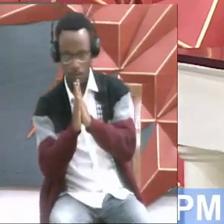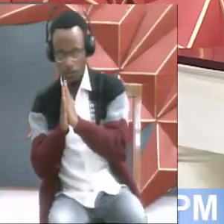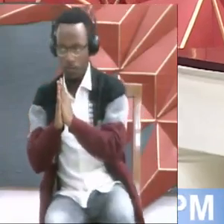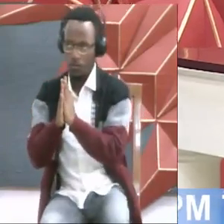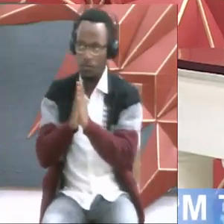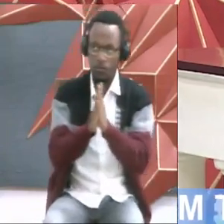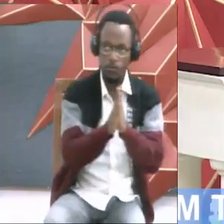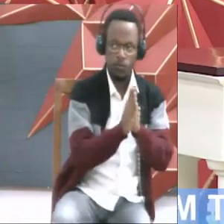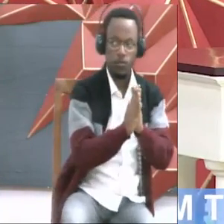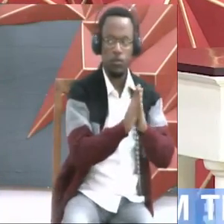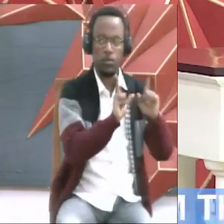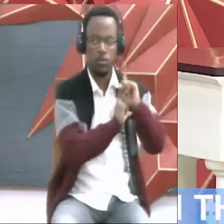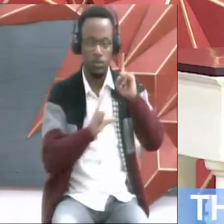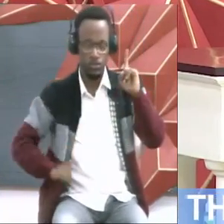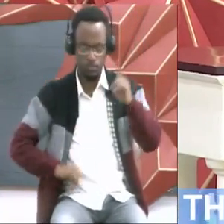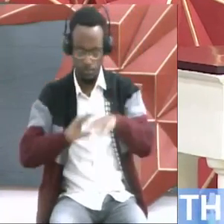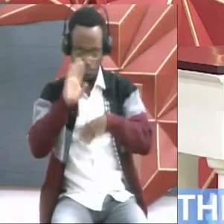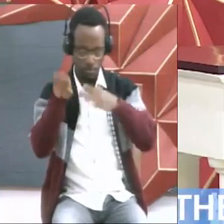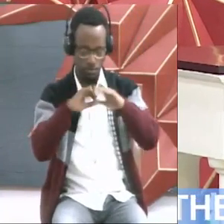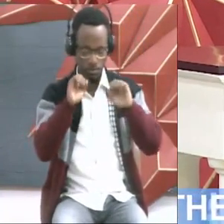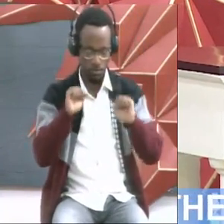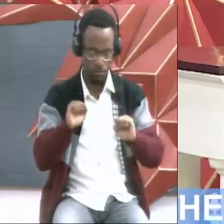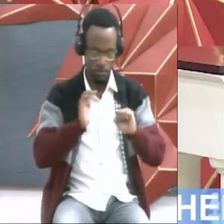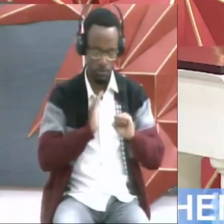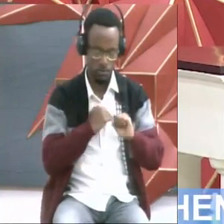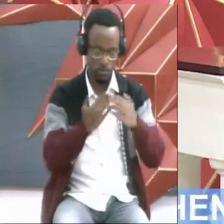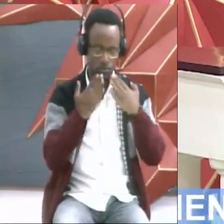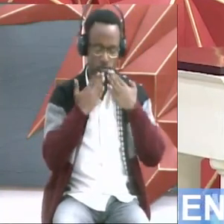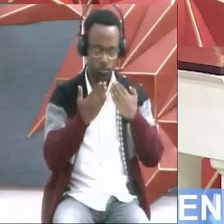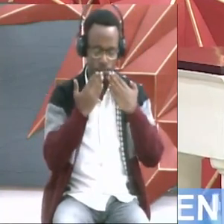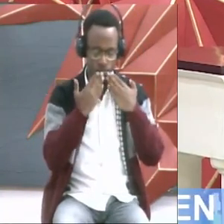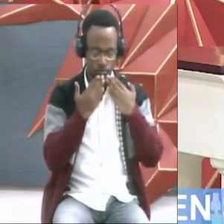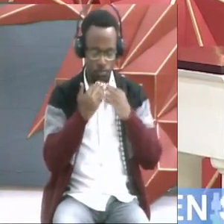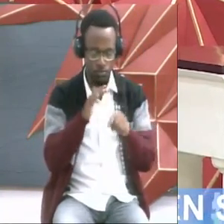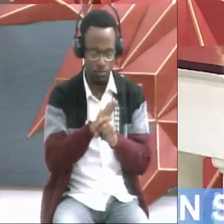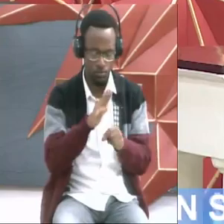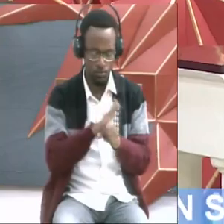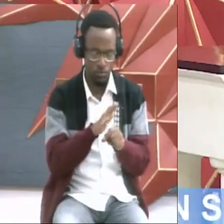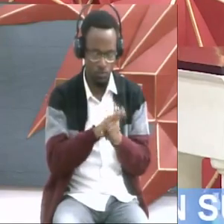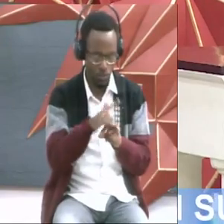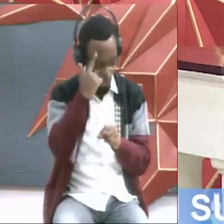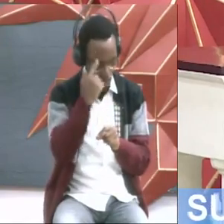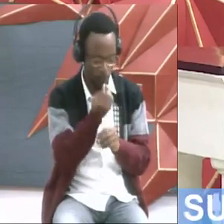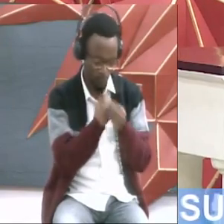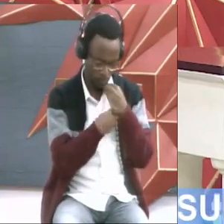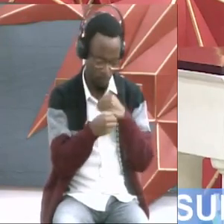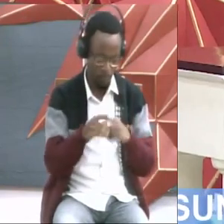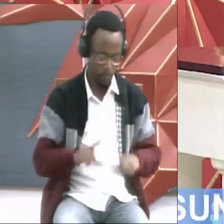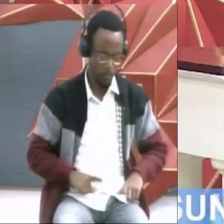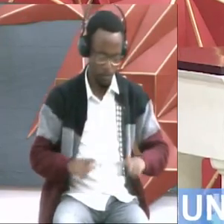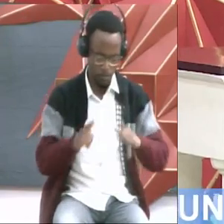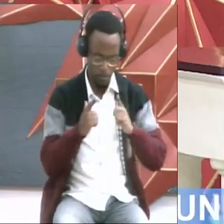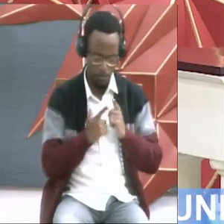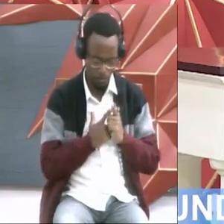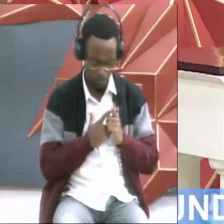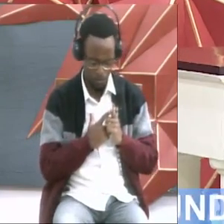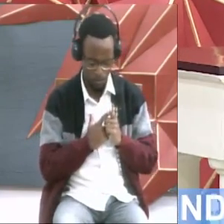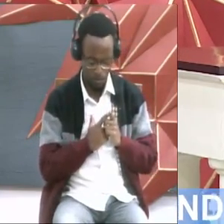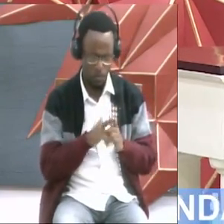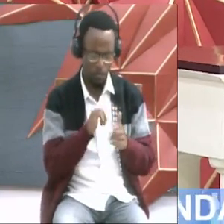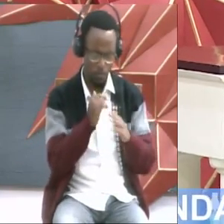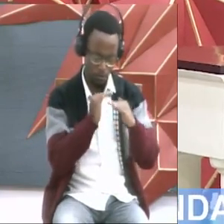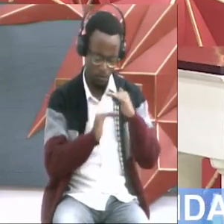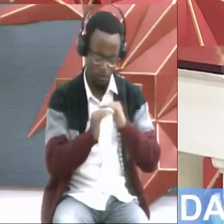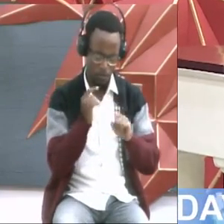wera manu shoye byose turagushimiye cyane ku mutsima w'ubugingo wururutse uva